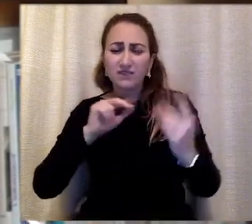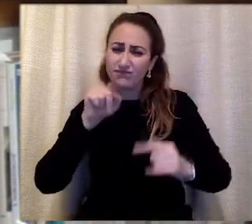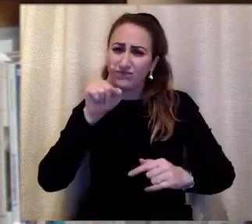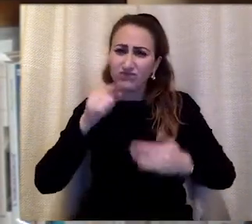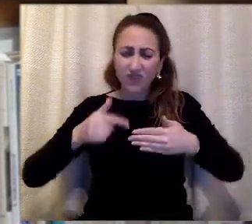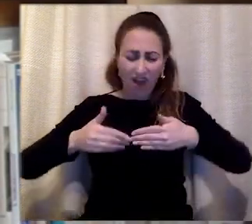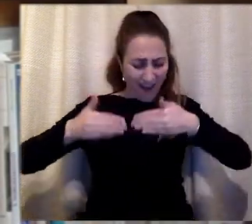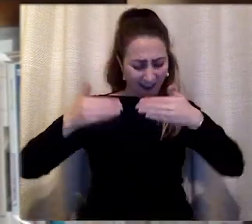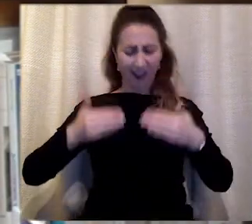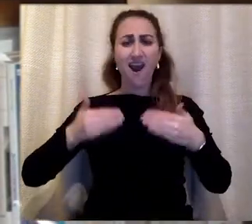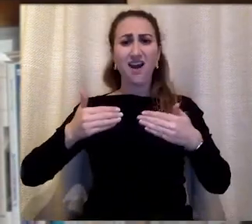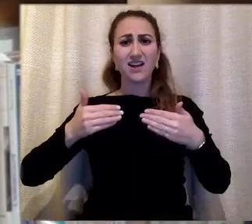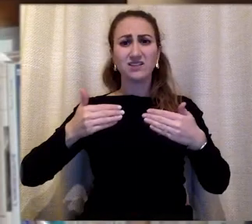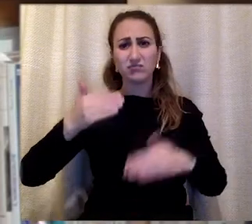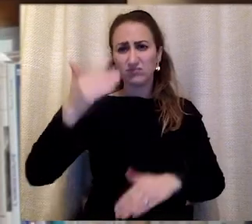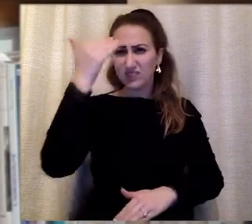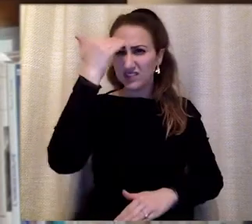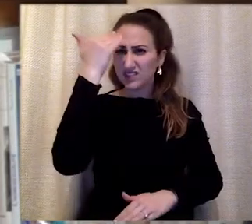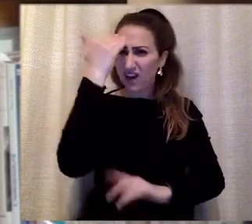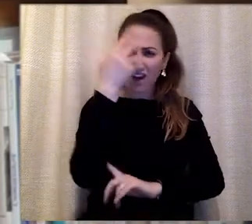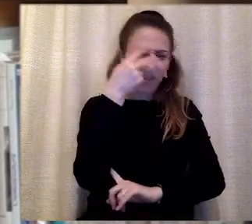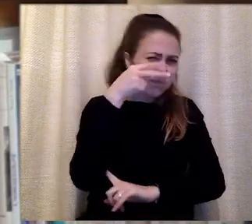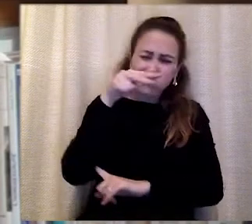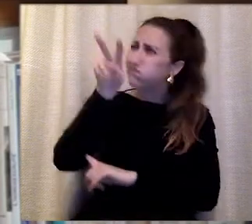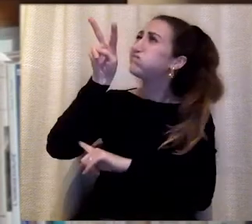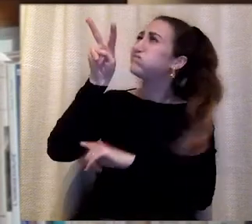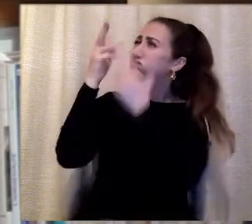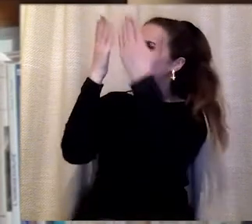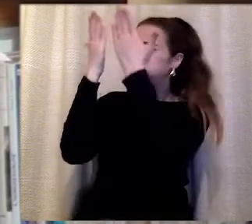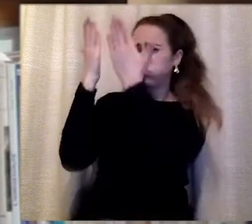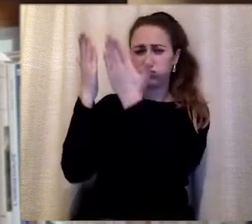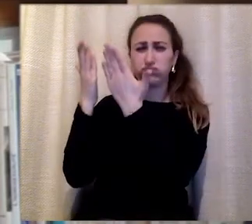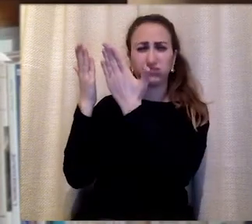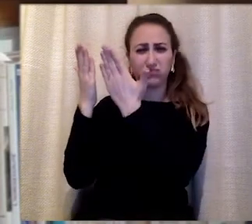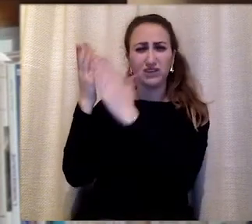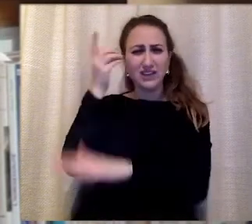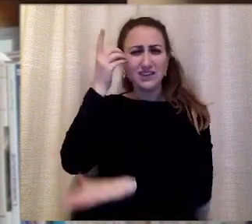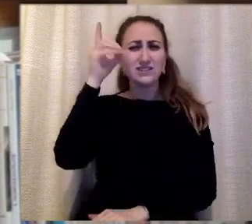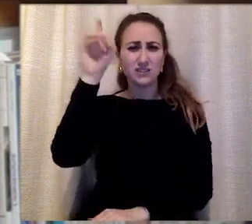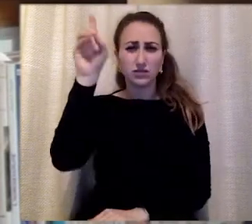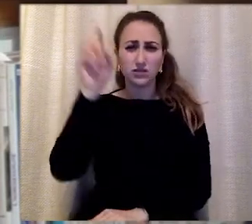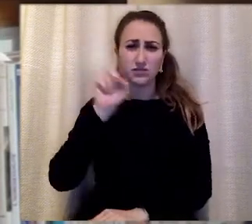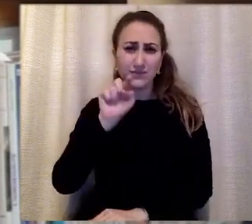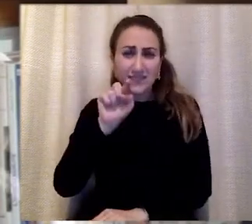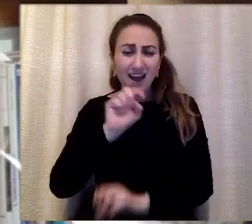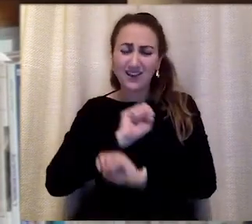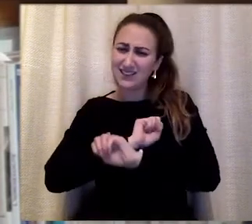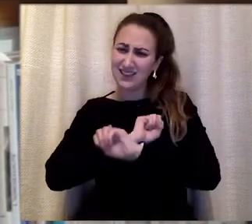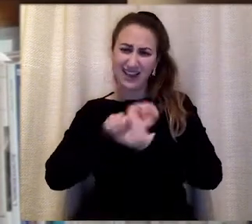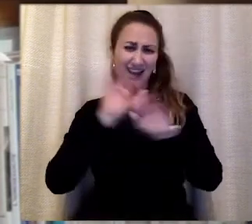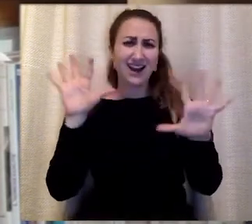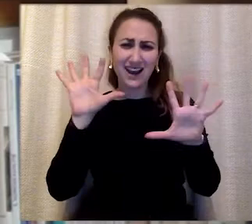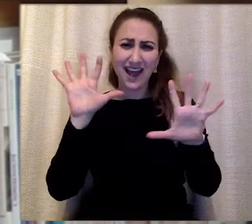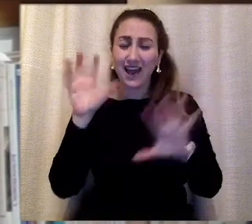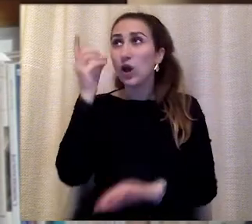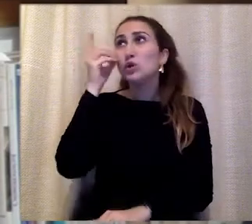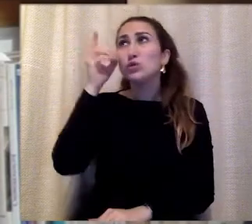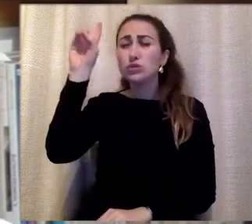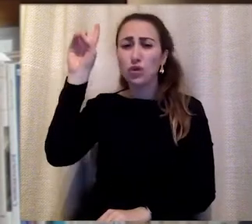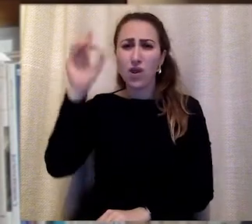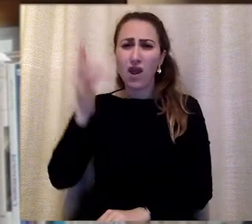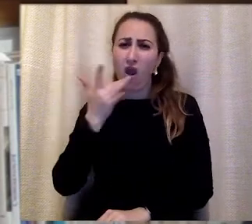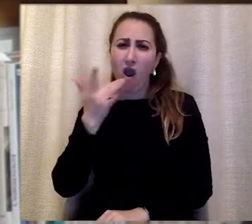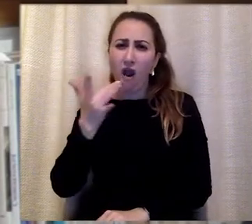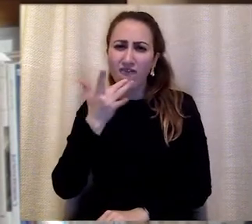un message clair. Dieu désire que nous découvrions qu'il est le Dieu des nations,